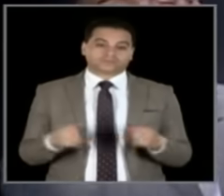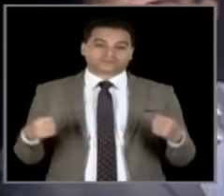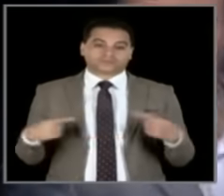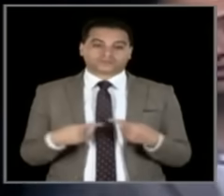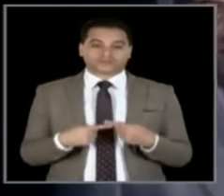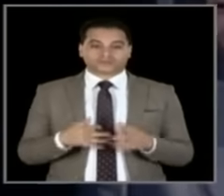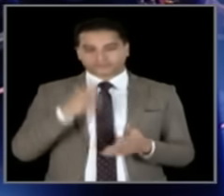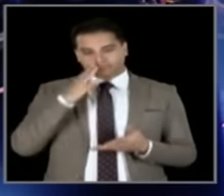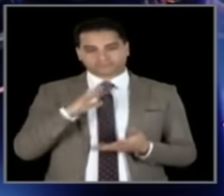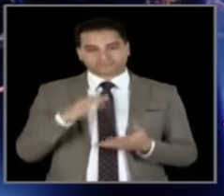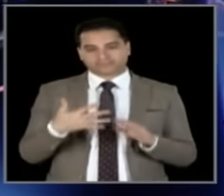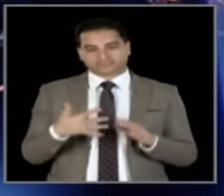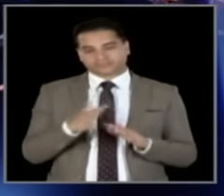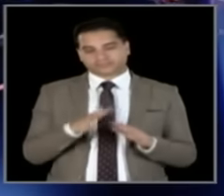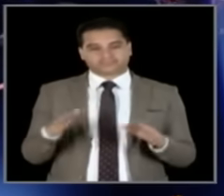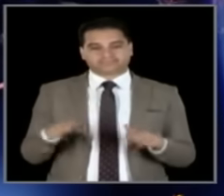سويتش.